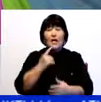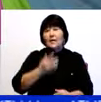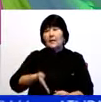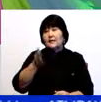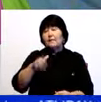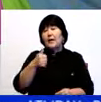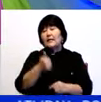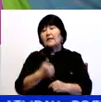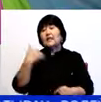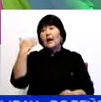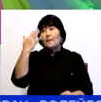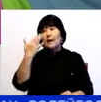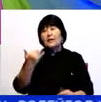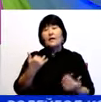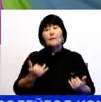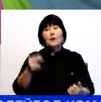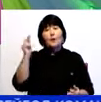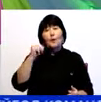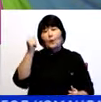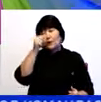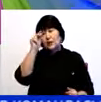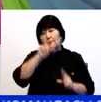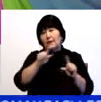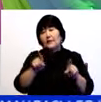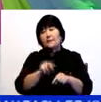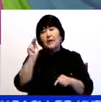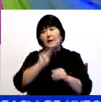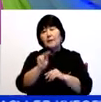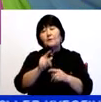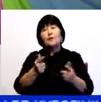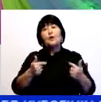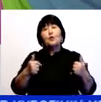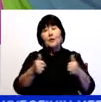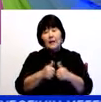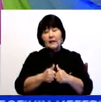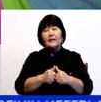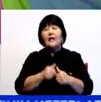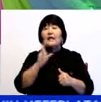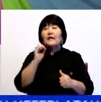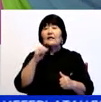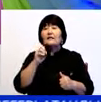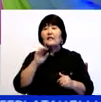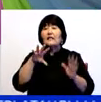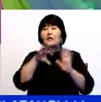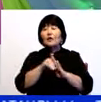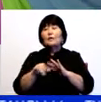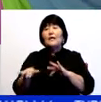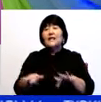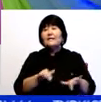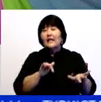Семинардың негізгі мақсаты биылғы оқу жылында мектепке дейінгі білім беру ұйымдарындағы кіріктірілген ұйымдастырылған